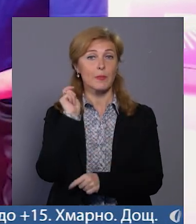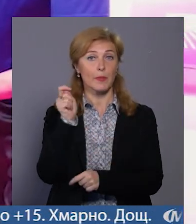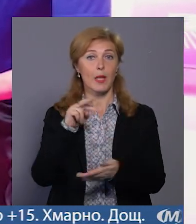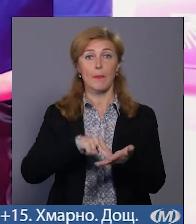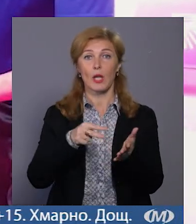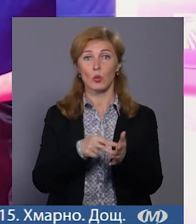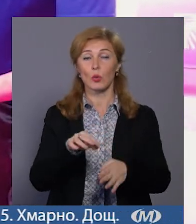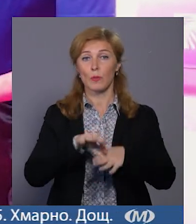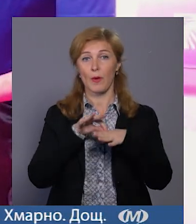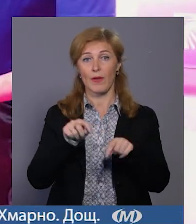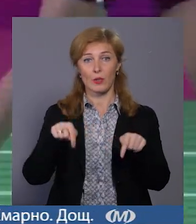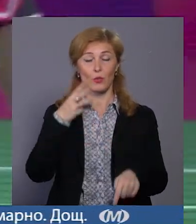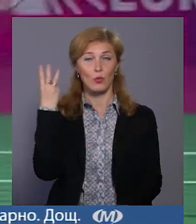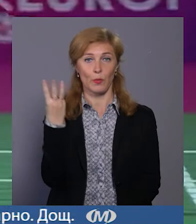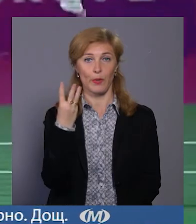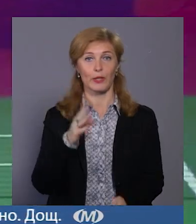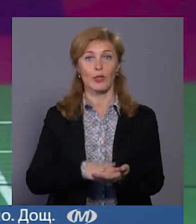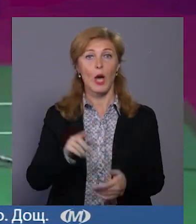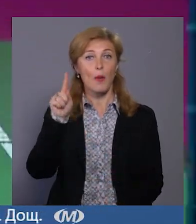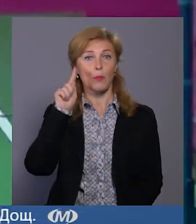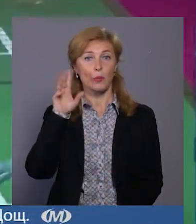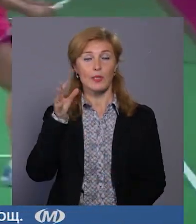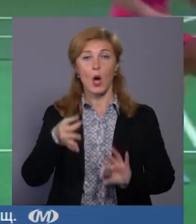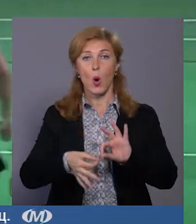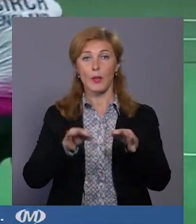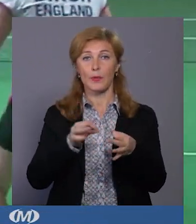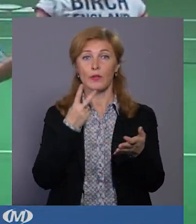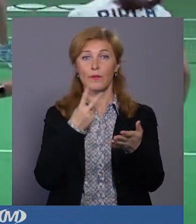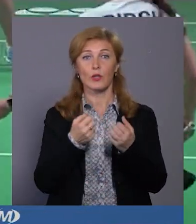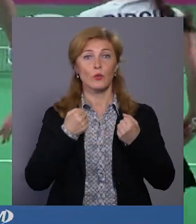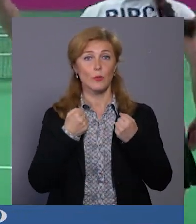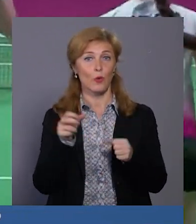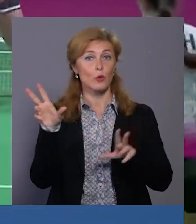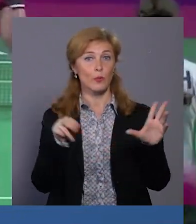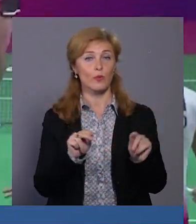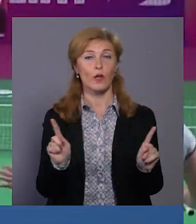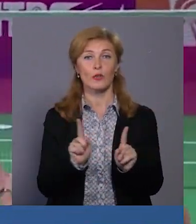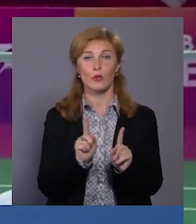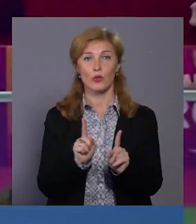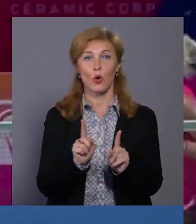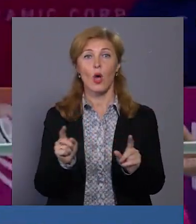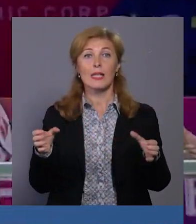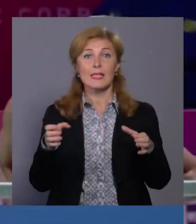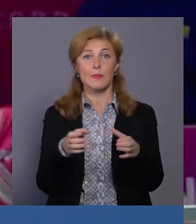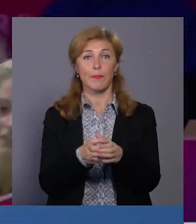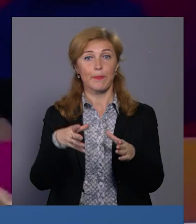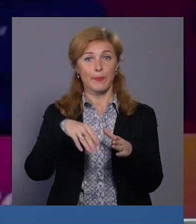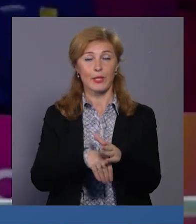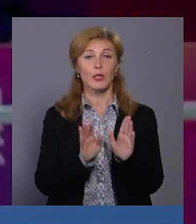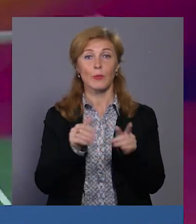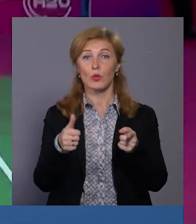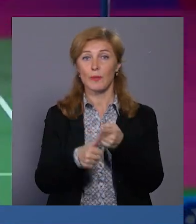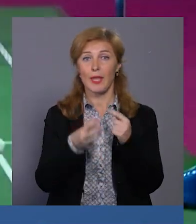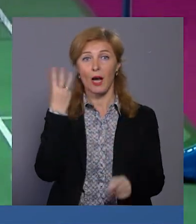у Хмельницькому. Саме завдяки ним і популяризації олімпійського виду спорту сподіваються, що у когорті збірників будуть імена й